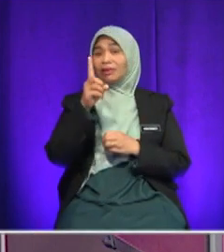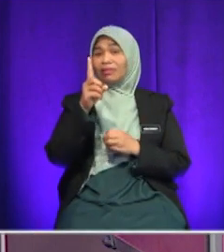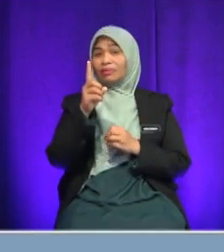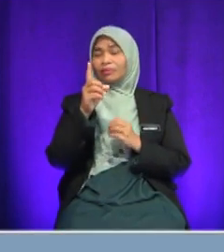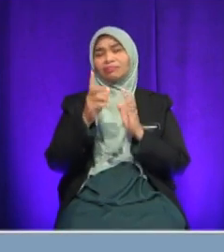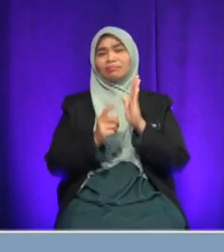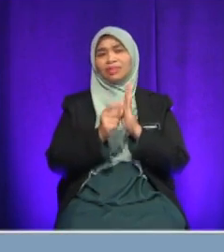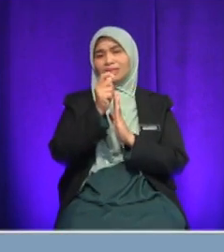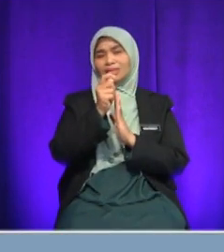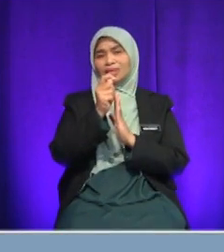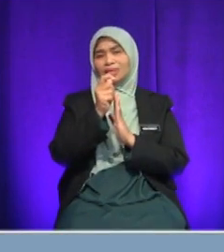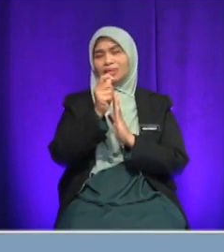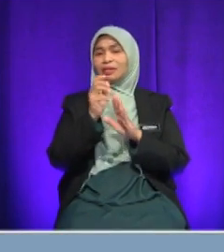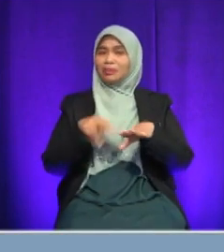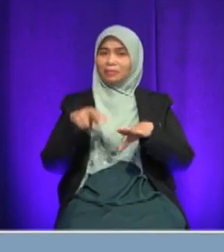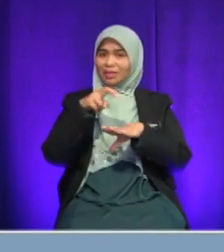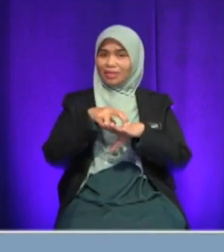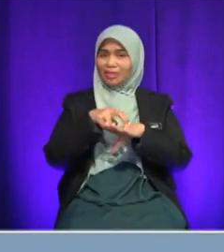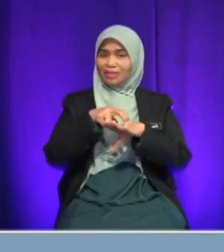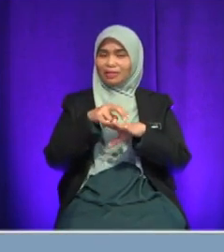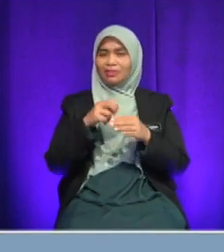meningkat, satu